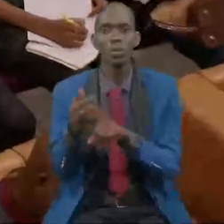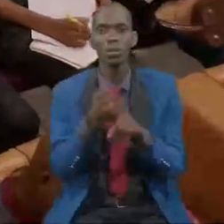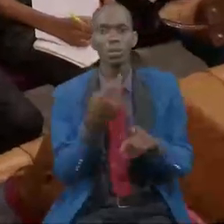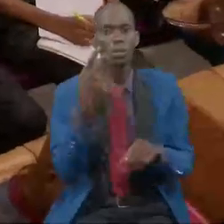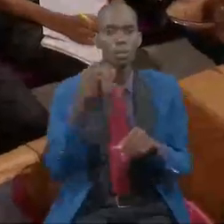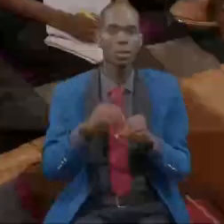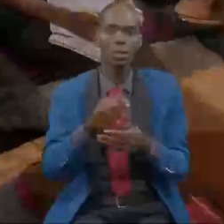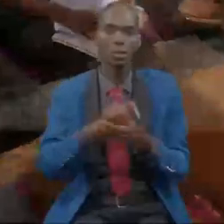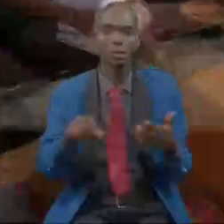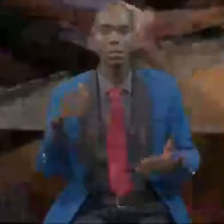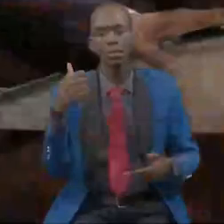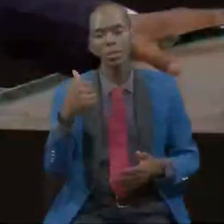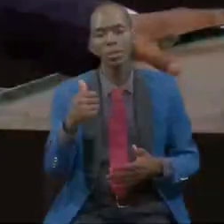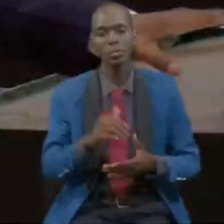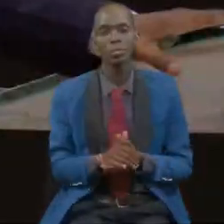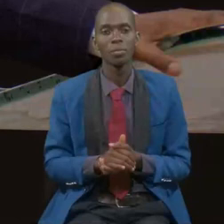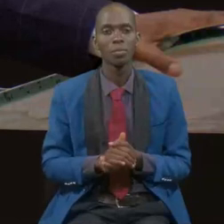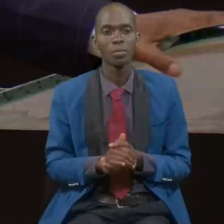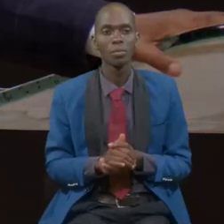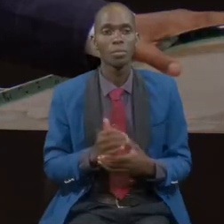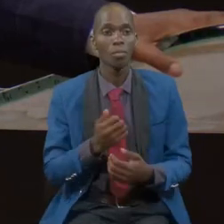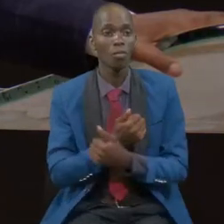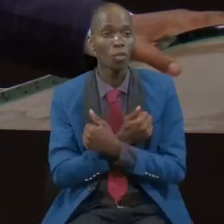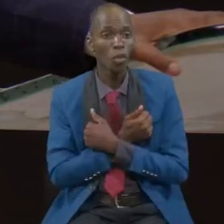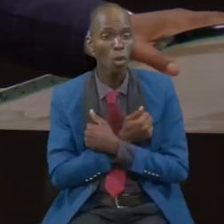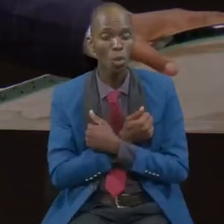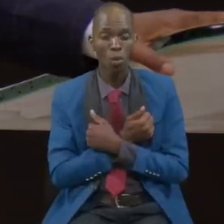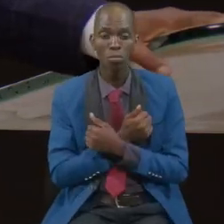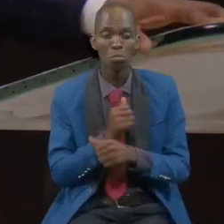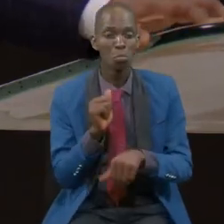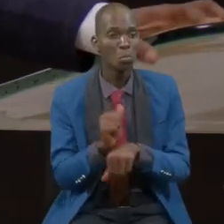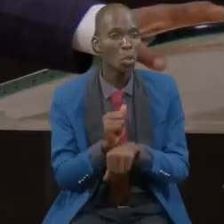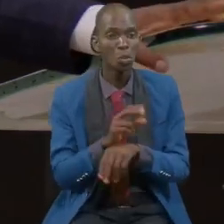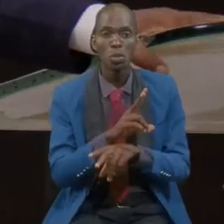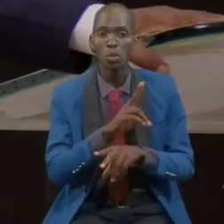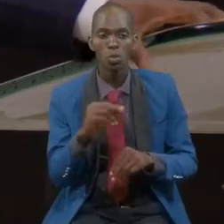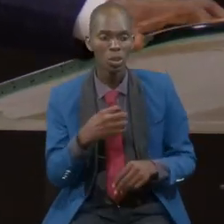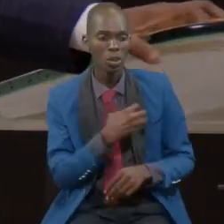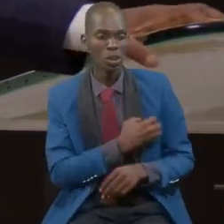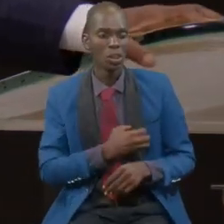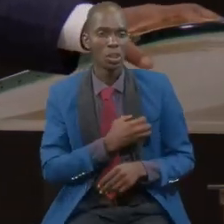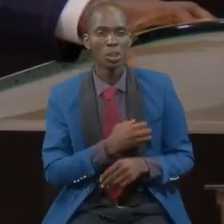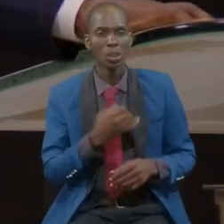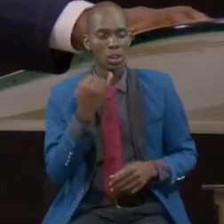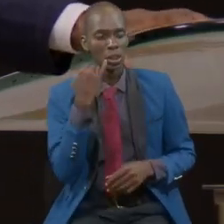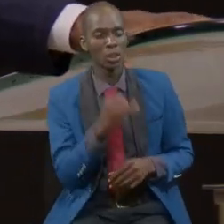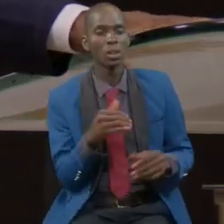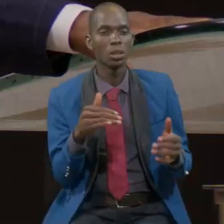toi-même. Le verset 10 dit, l'amour ne fait point de mal au